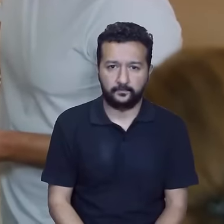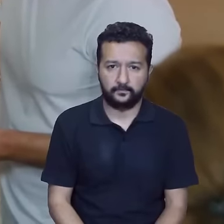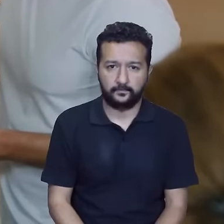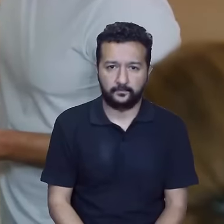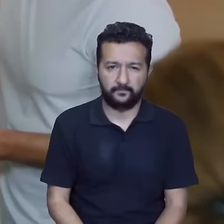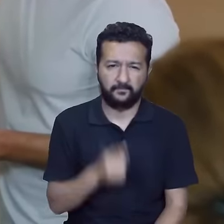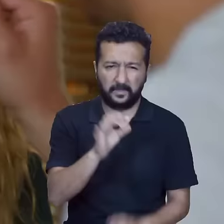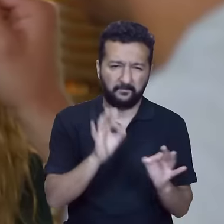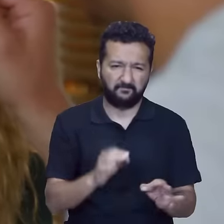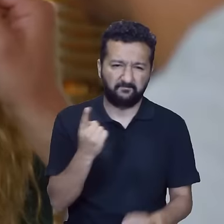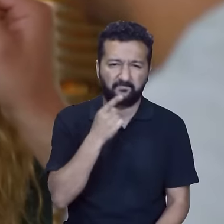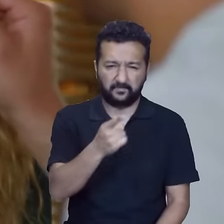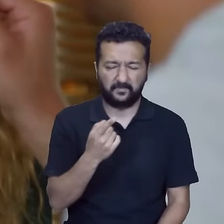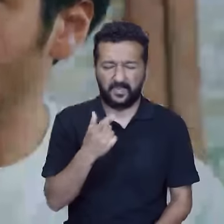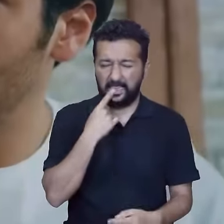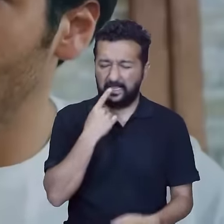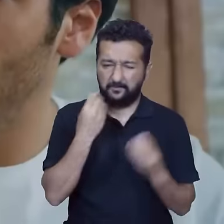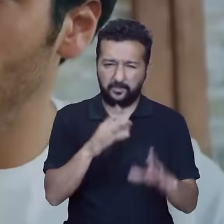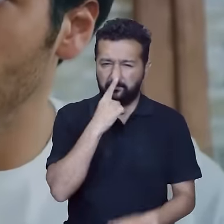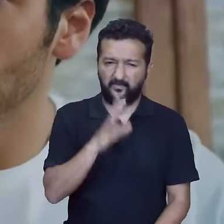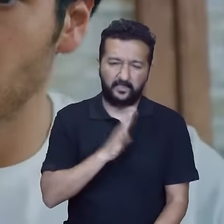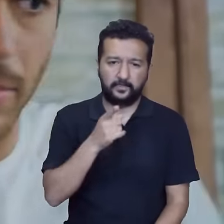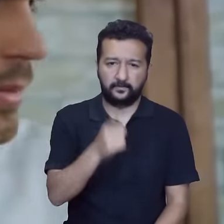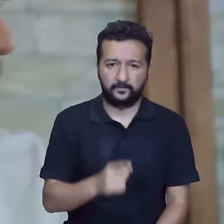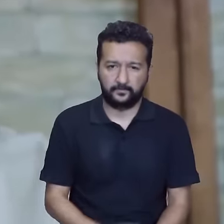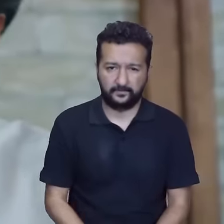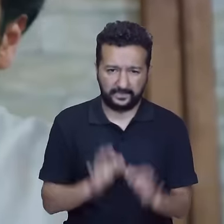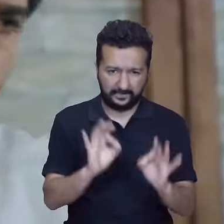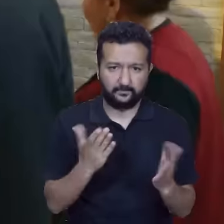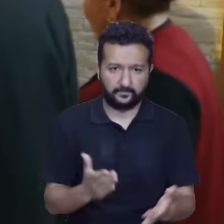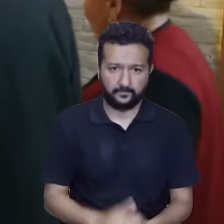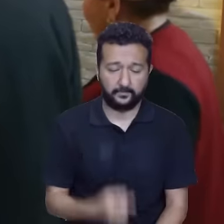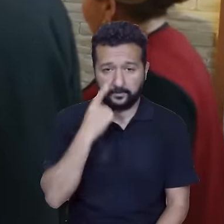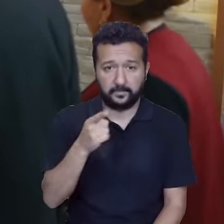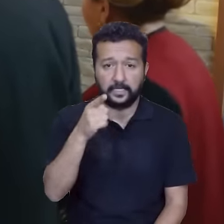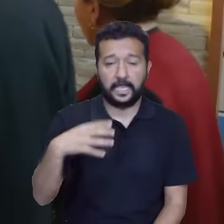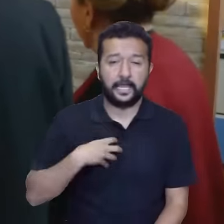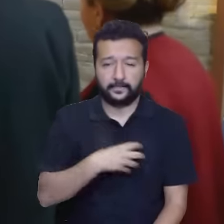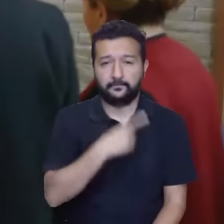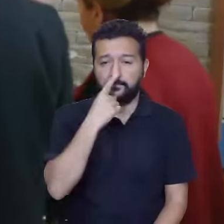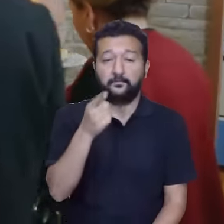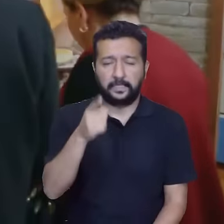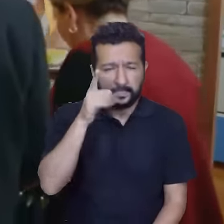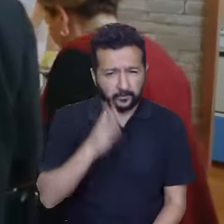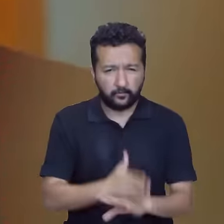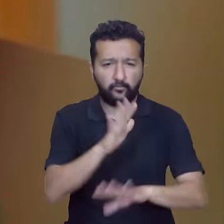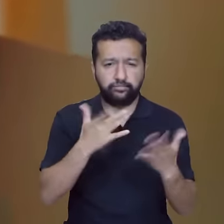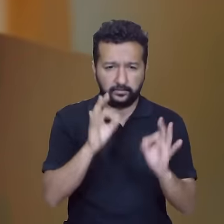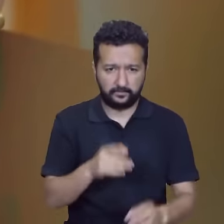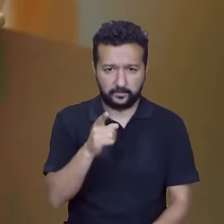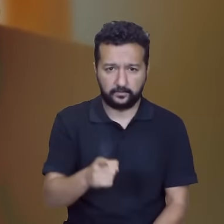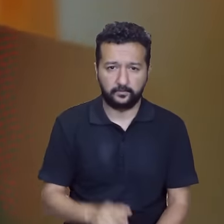ekşitti. Ay böyle bir ekşimtırak bir koku mu var ne? Değil mi? Baksana anacığım sen de. Resmen bozulmuş